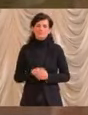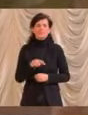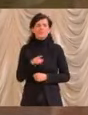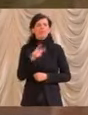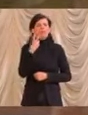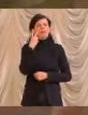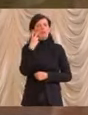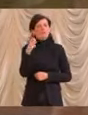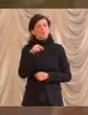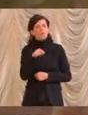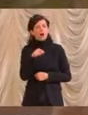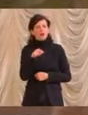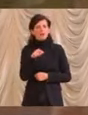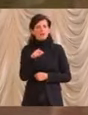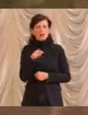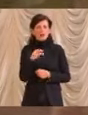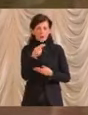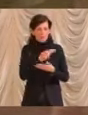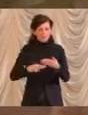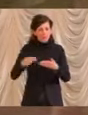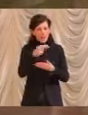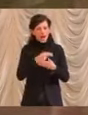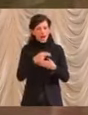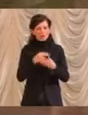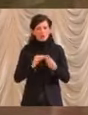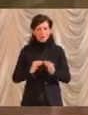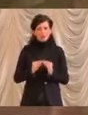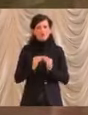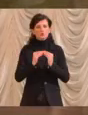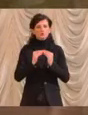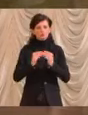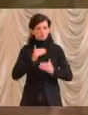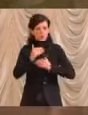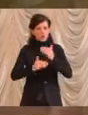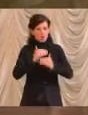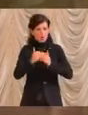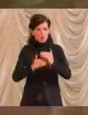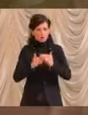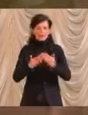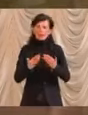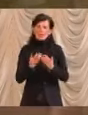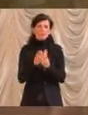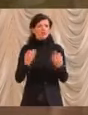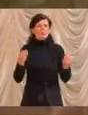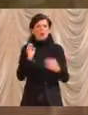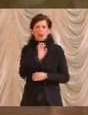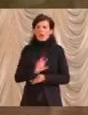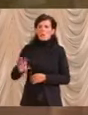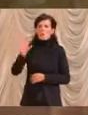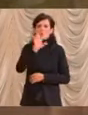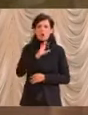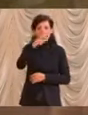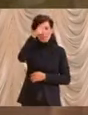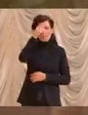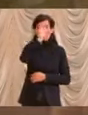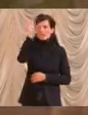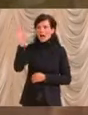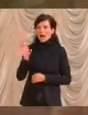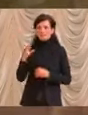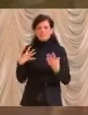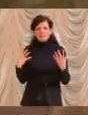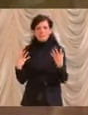ricostruzione, naturalmente l'Europa deve fare due cose: deve sostenere, deve aiutare i paesi e sostenere insieme lo